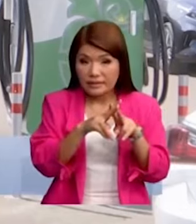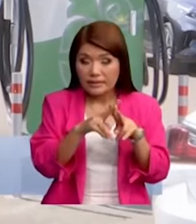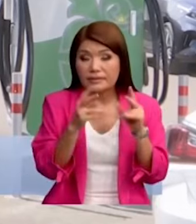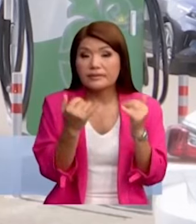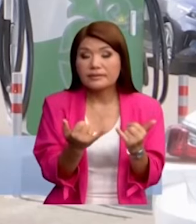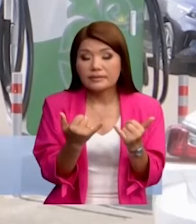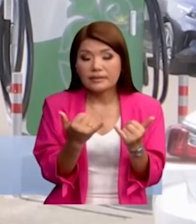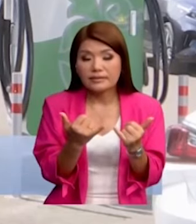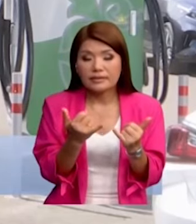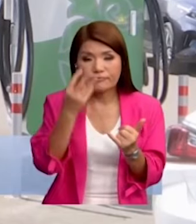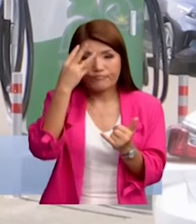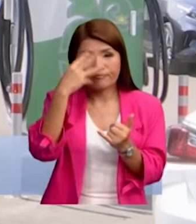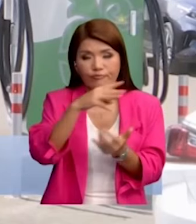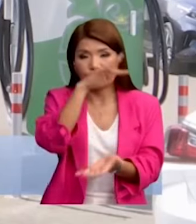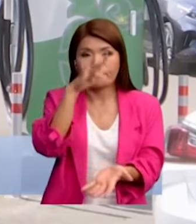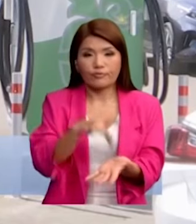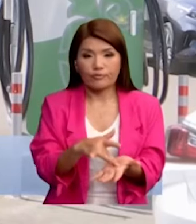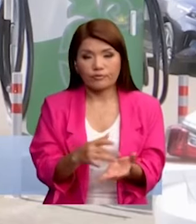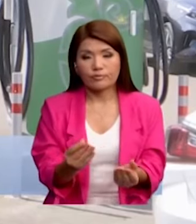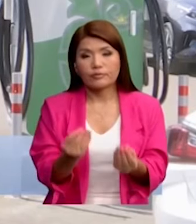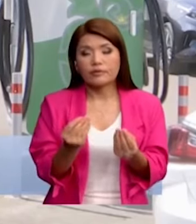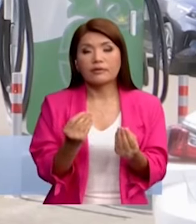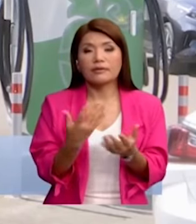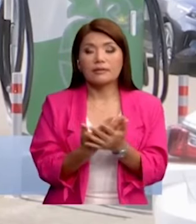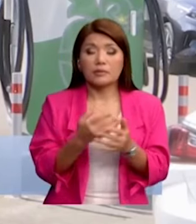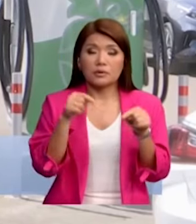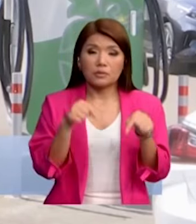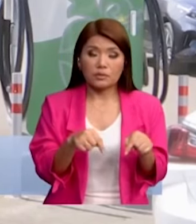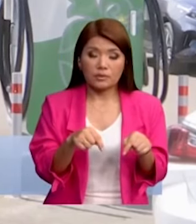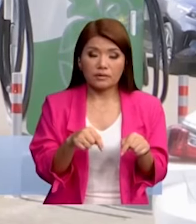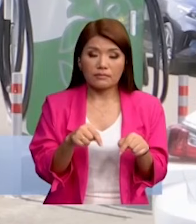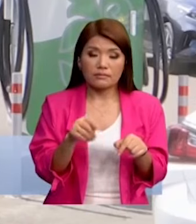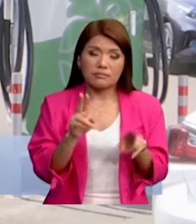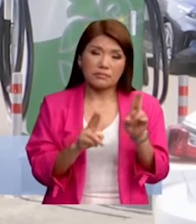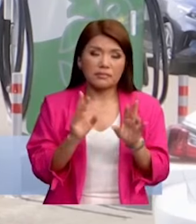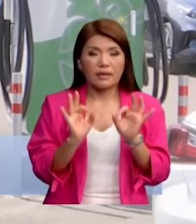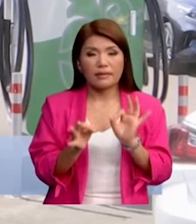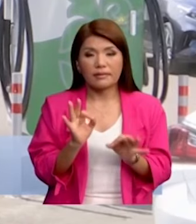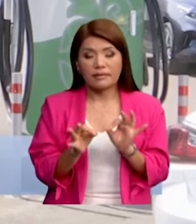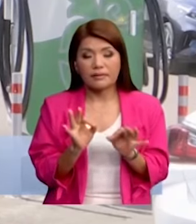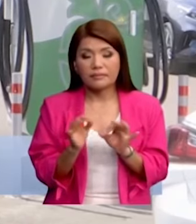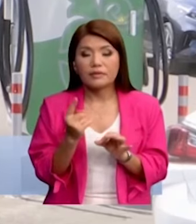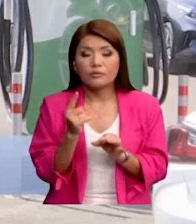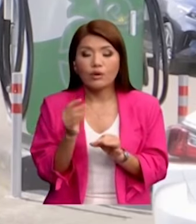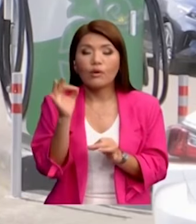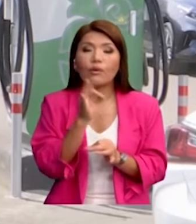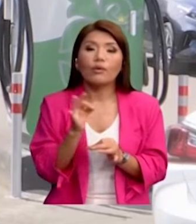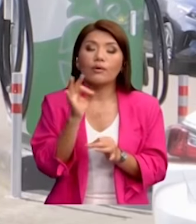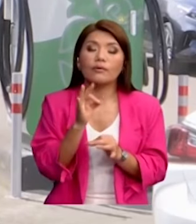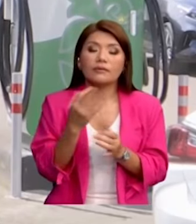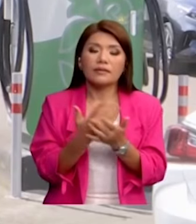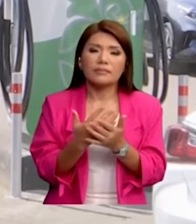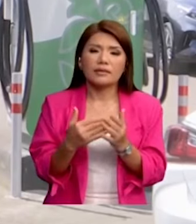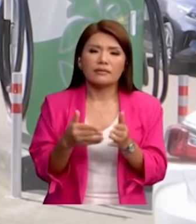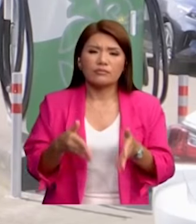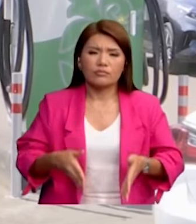сейчас современный город, то здесь еще, в принципе, более-менее. Но если говорить о